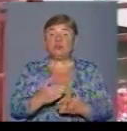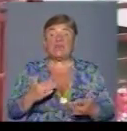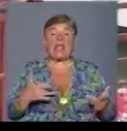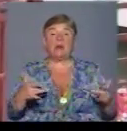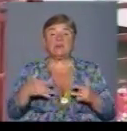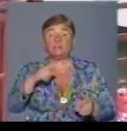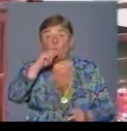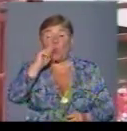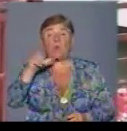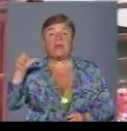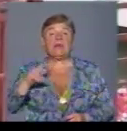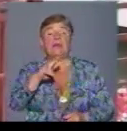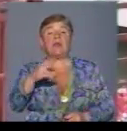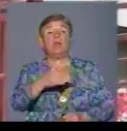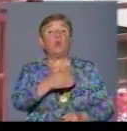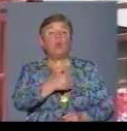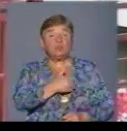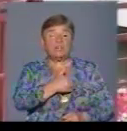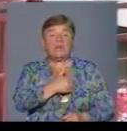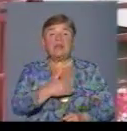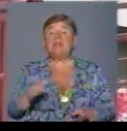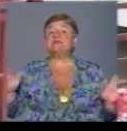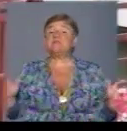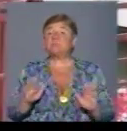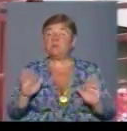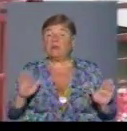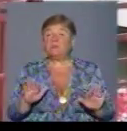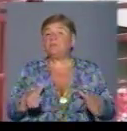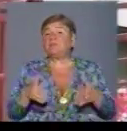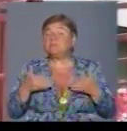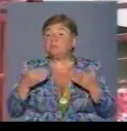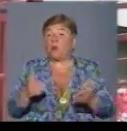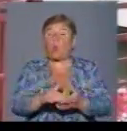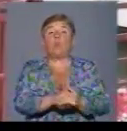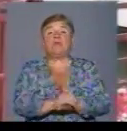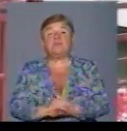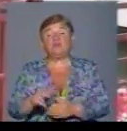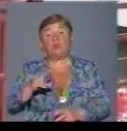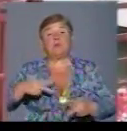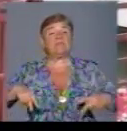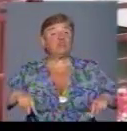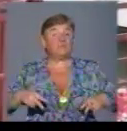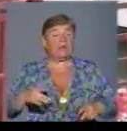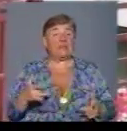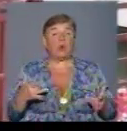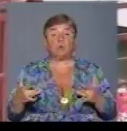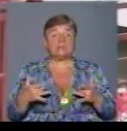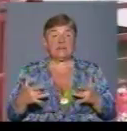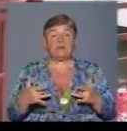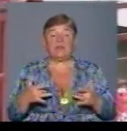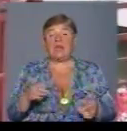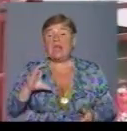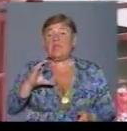хоче заспівати, і Пастеляк Іван, який запропонував свої колективи, аби танцювали в нас на концерті, і Ольга